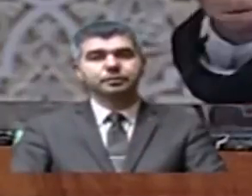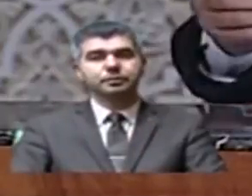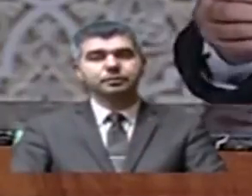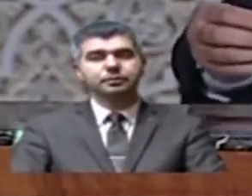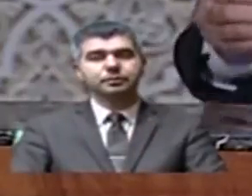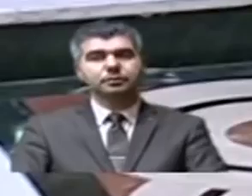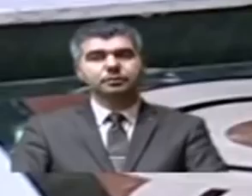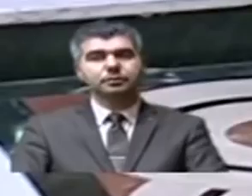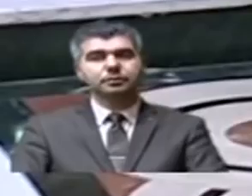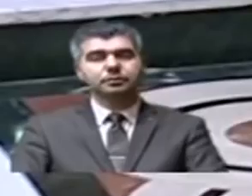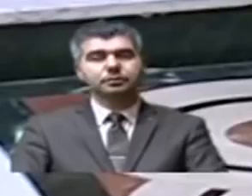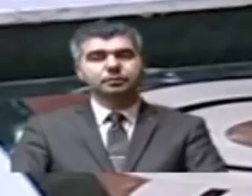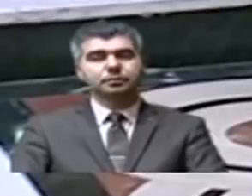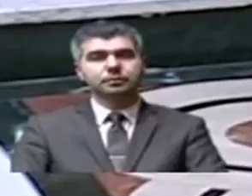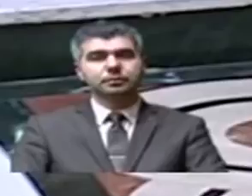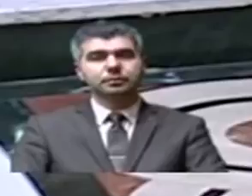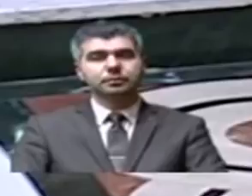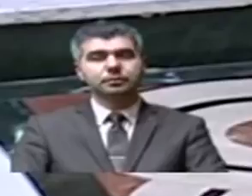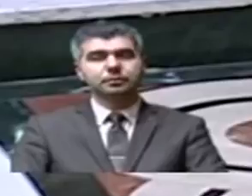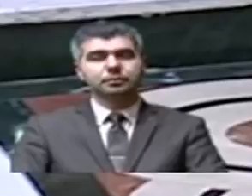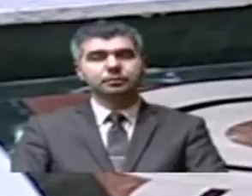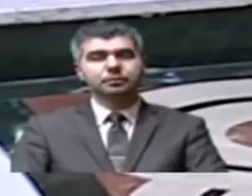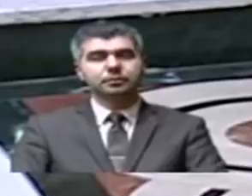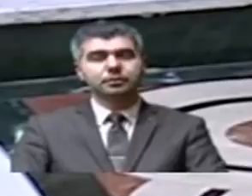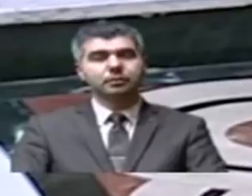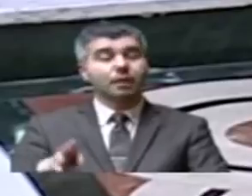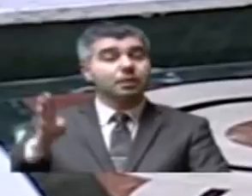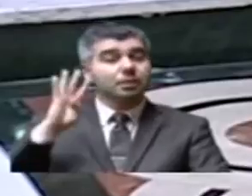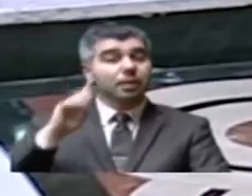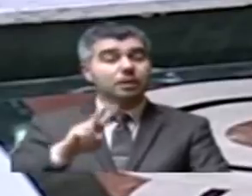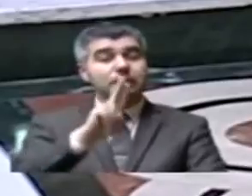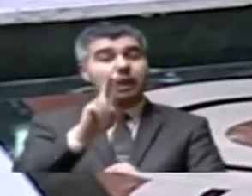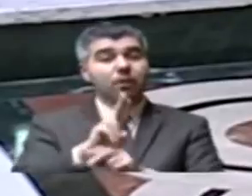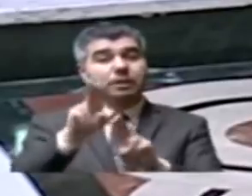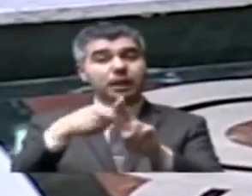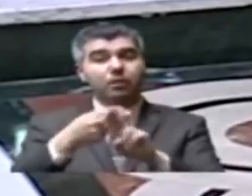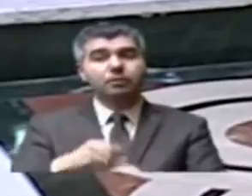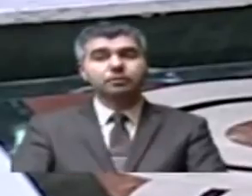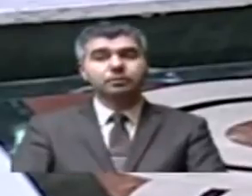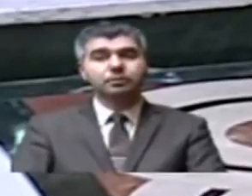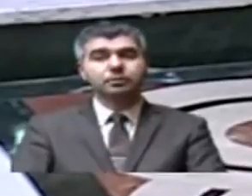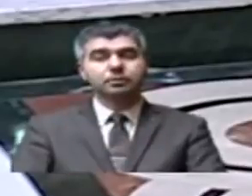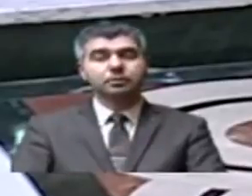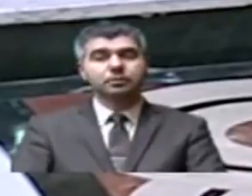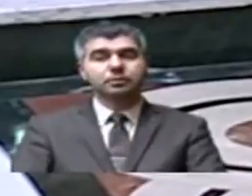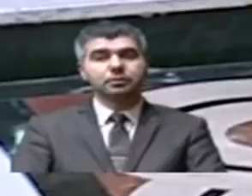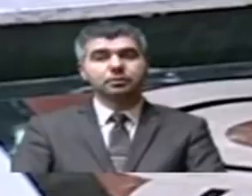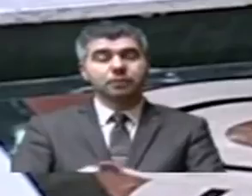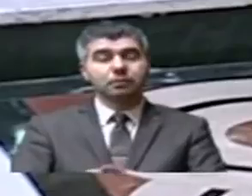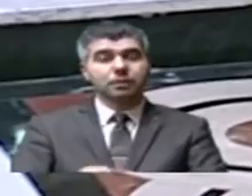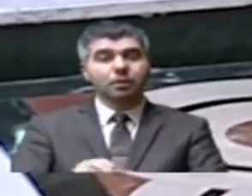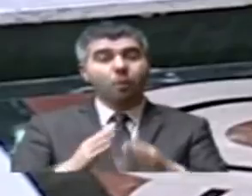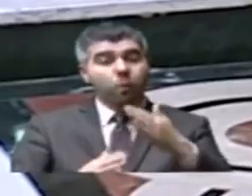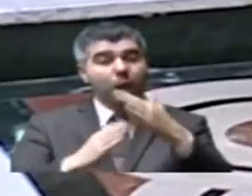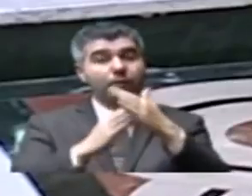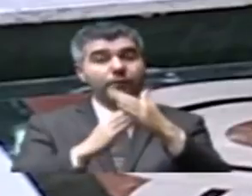صافي الله يخليكم، شوية نستمع إلى السؤال ونستمع إلى الجواب. ما جاوبت شيء وما قطع حتى شي واحد